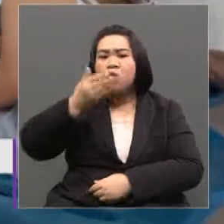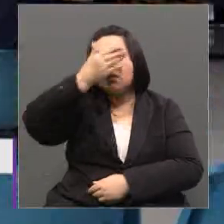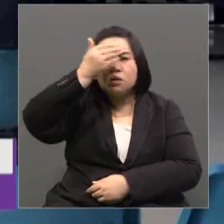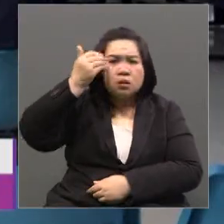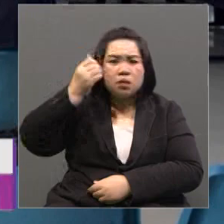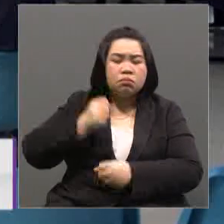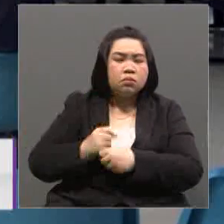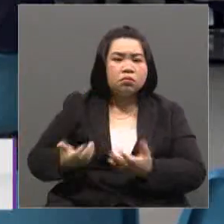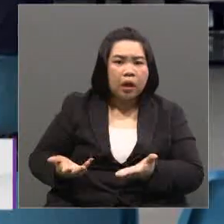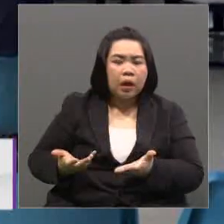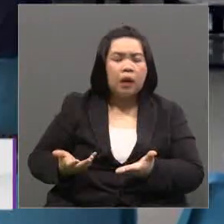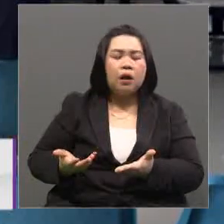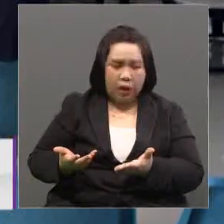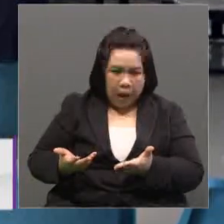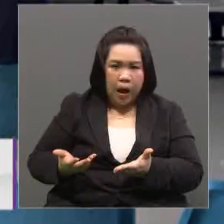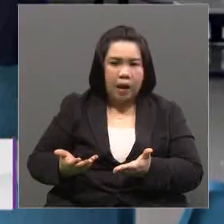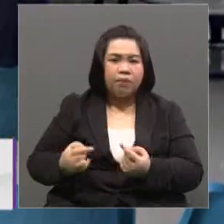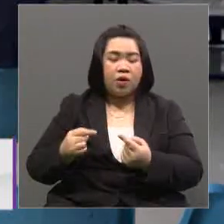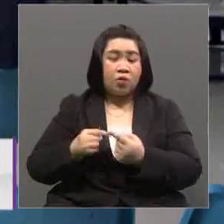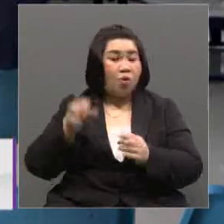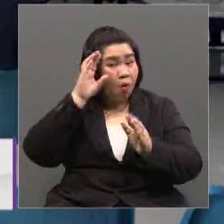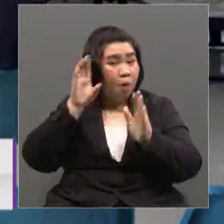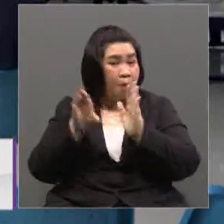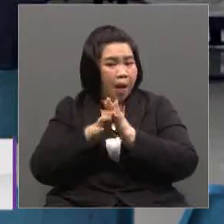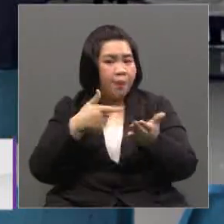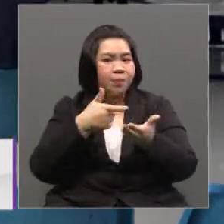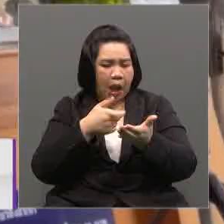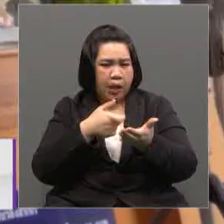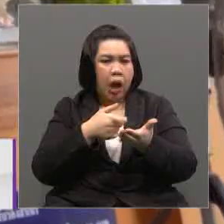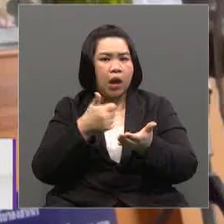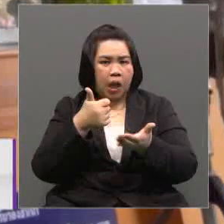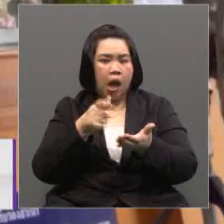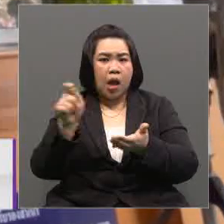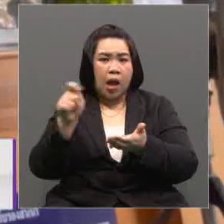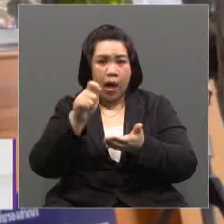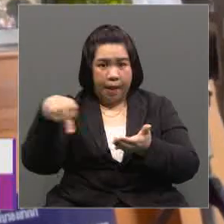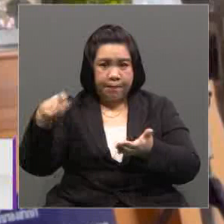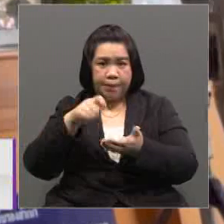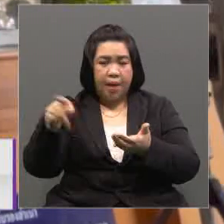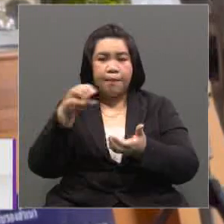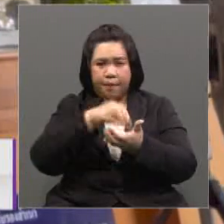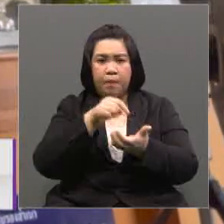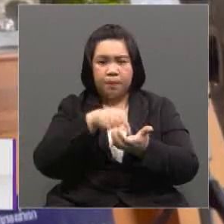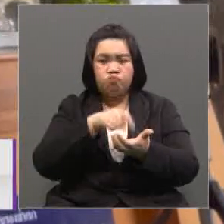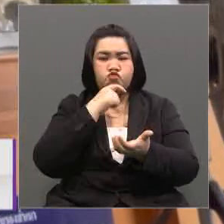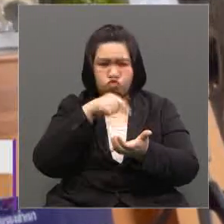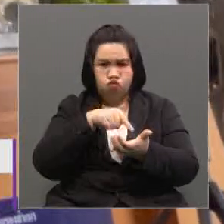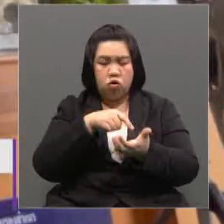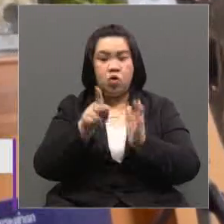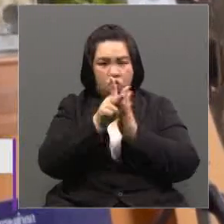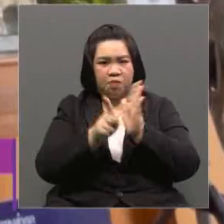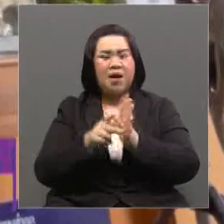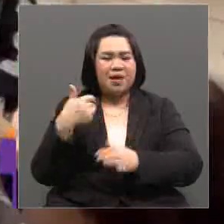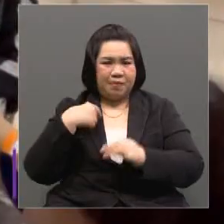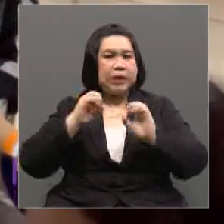ประชาชนติดตัวไปก็สามารถใช้ภาพอิเล็กทรอนิกส์ที่เปิดผ่านแอปพลิเคชันของหน่วยงานภาครัฐค่ะตามกฎหมาย